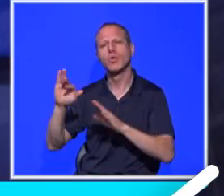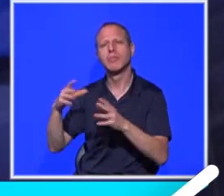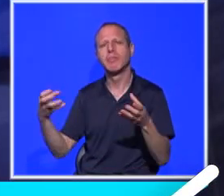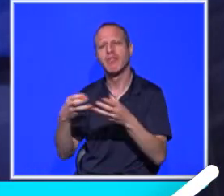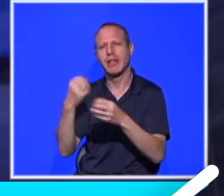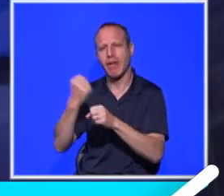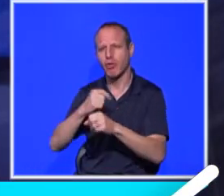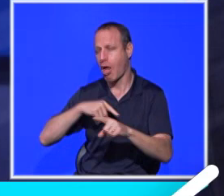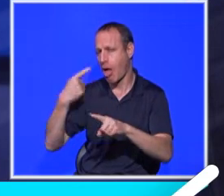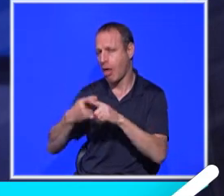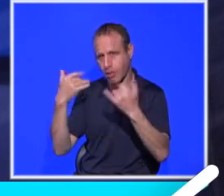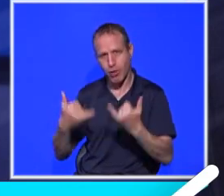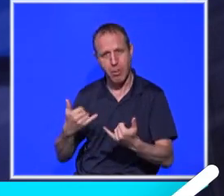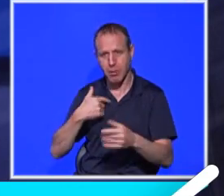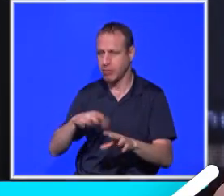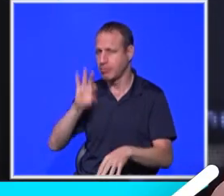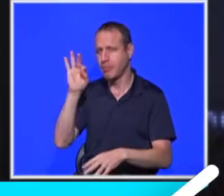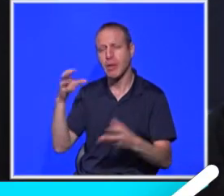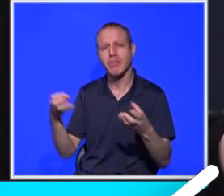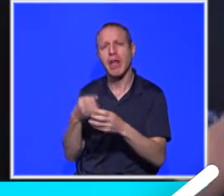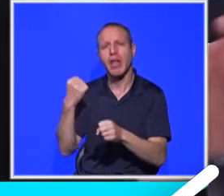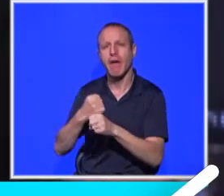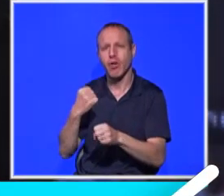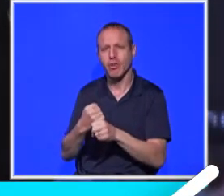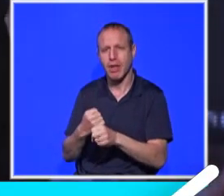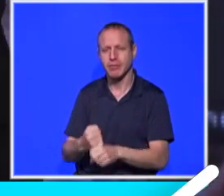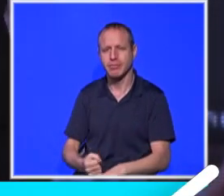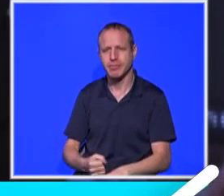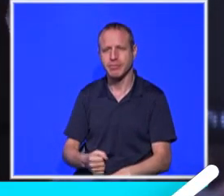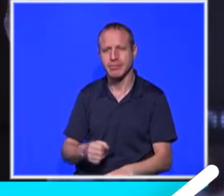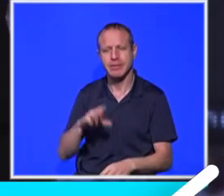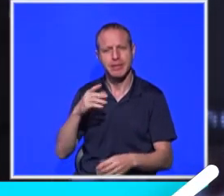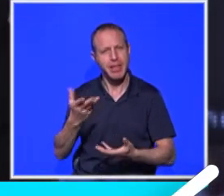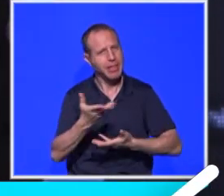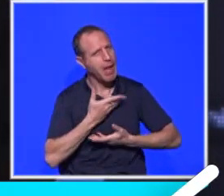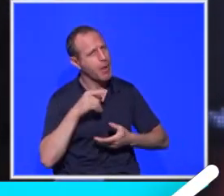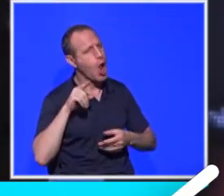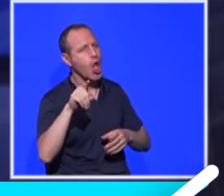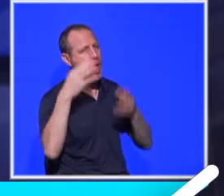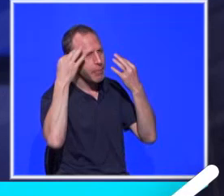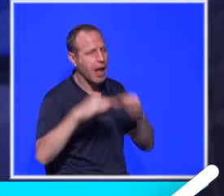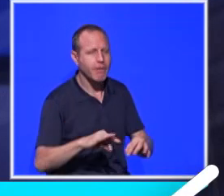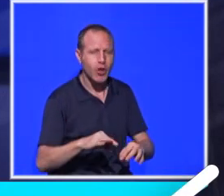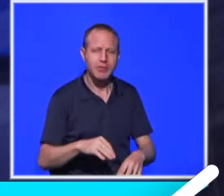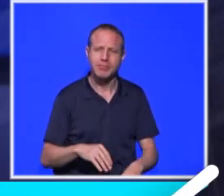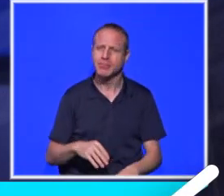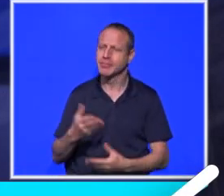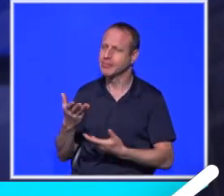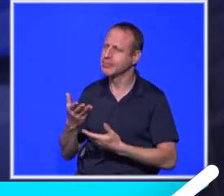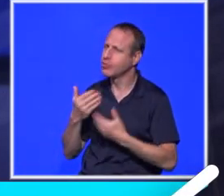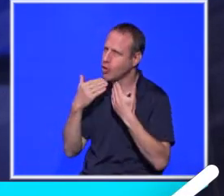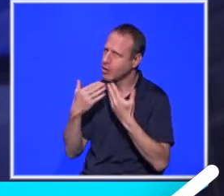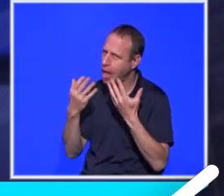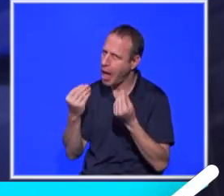כי אני עד היום הצבעתי למפלגת העבודה, אז שמת לי אלטרנטיבה לגמרי. נקבל אותך בכבוד.